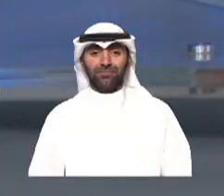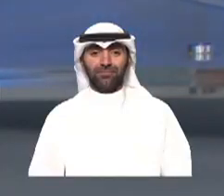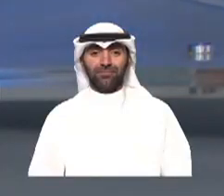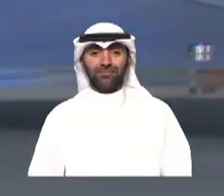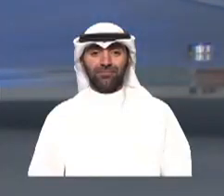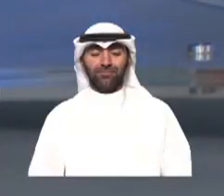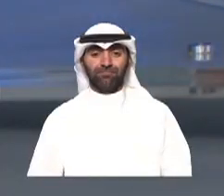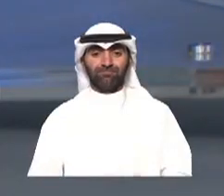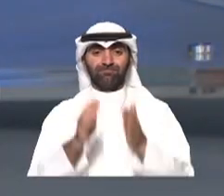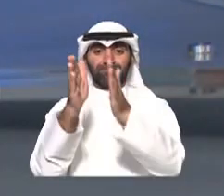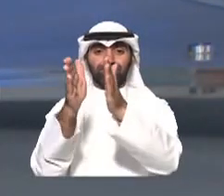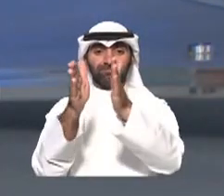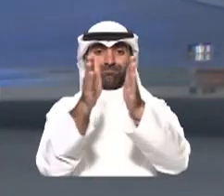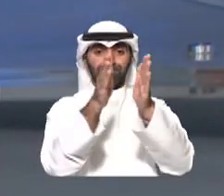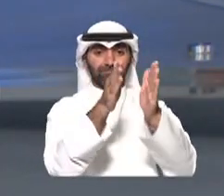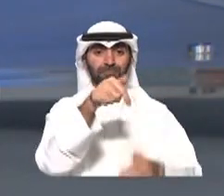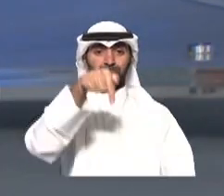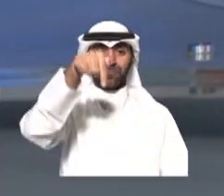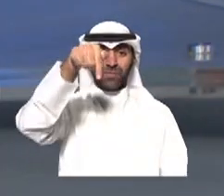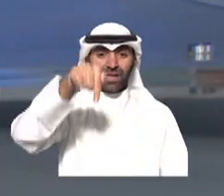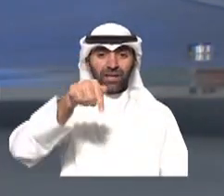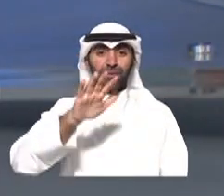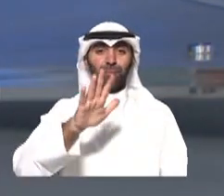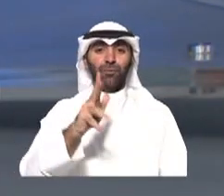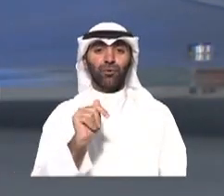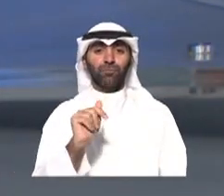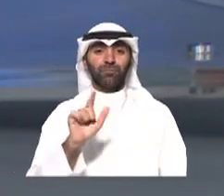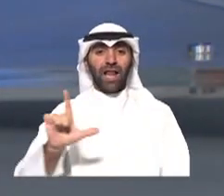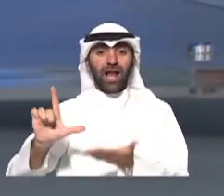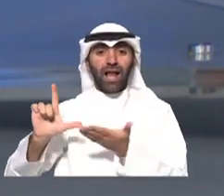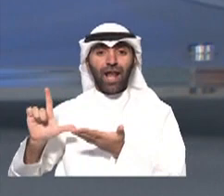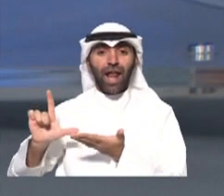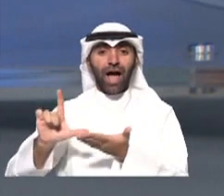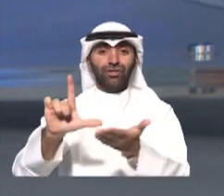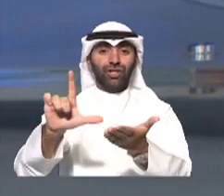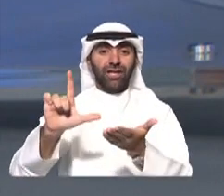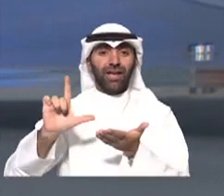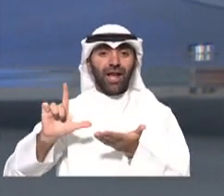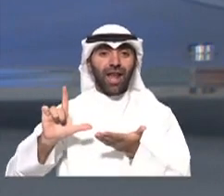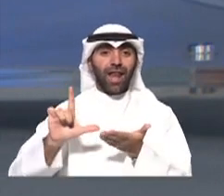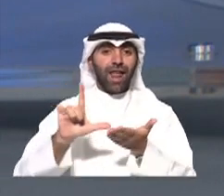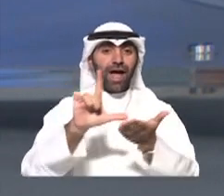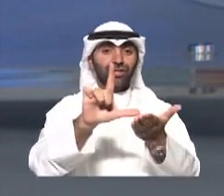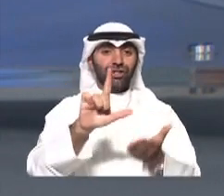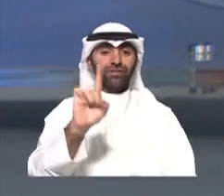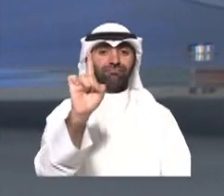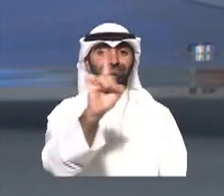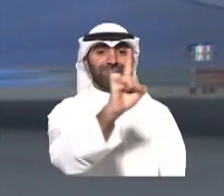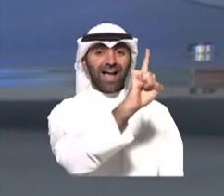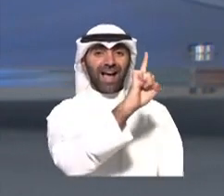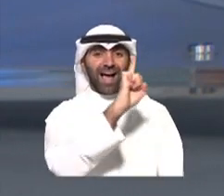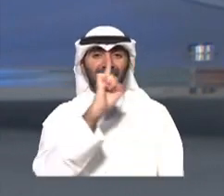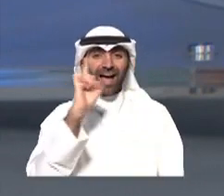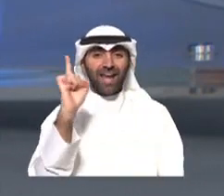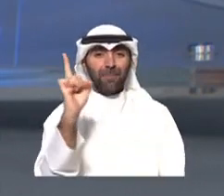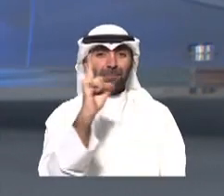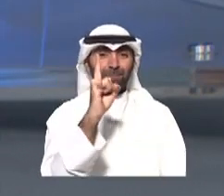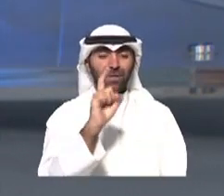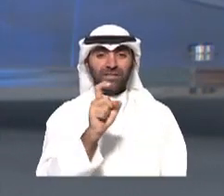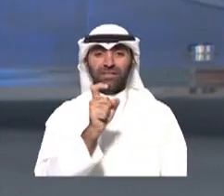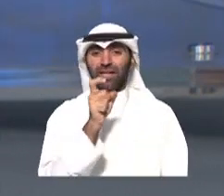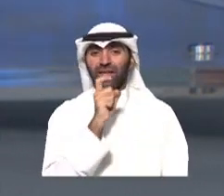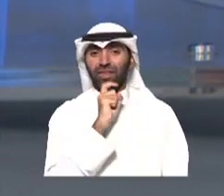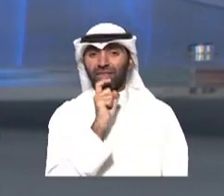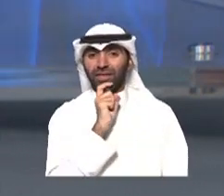انطلاقا من أهدافها الإنسانية لدعم اللاجئين وقضاياهم حول العالم، تقيم المفوضية السامية للأمم المتحدة لشؤون